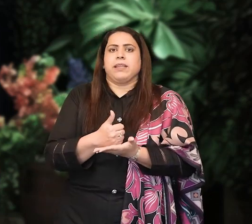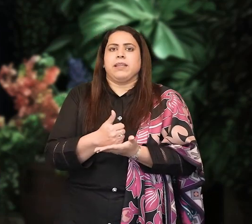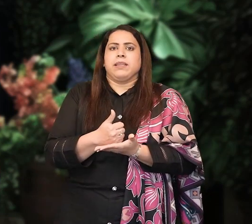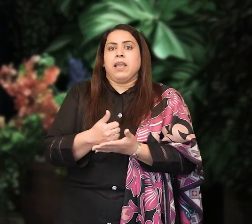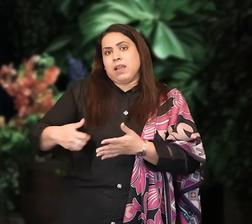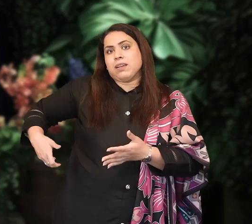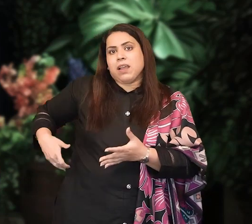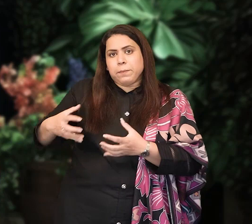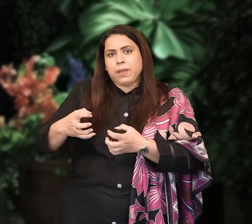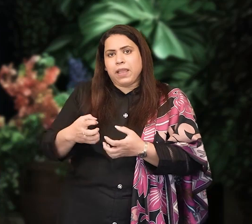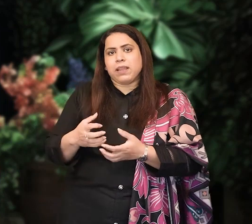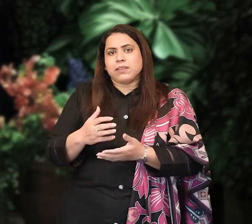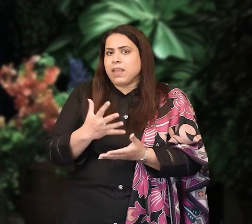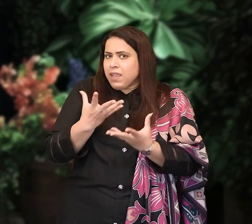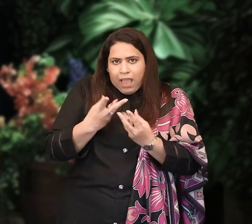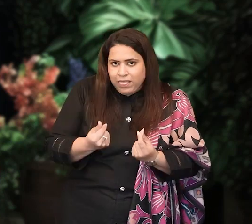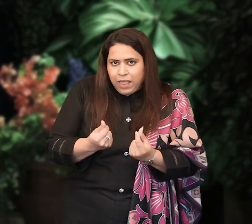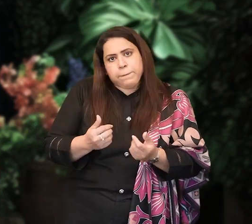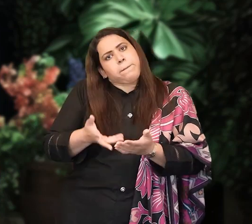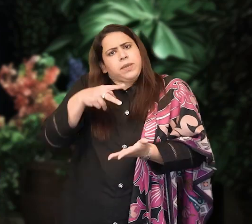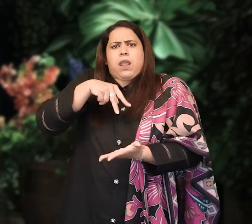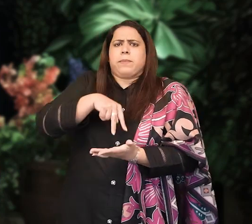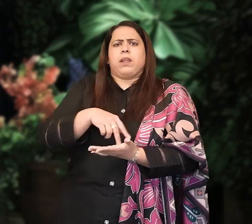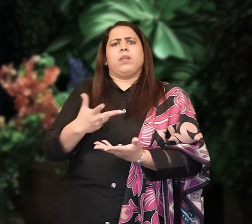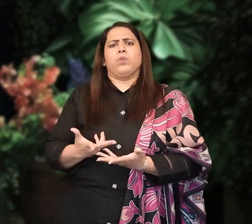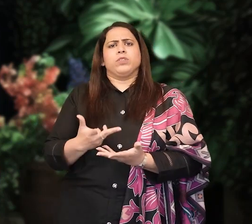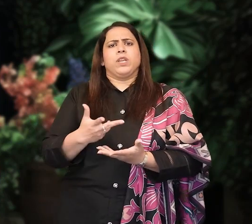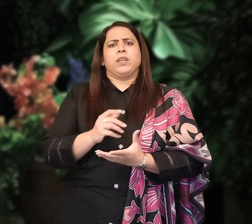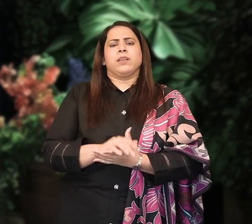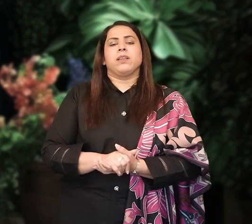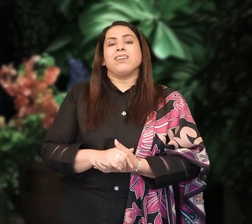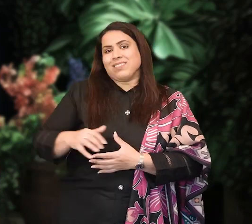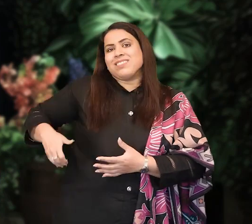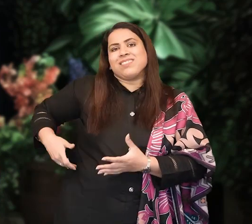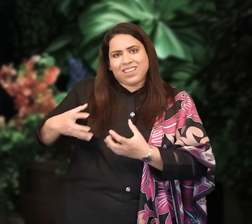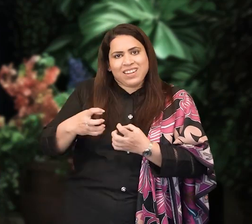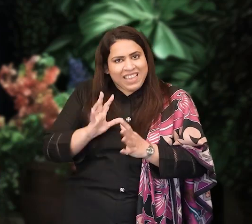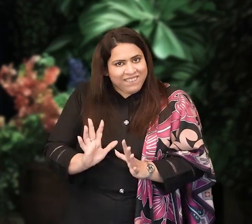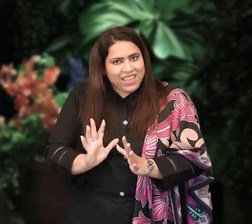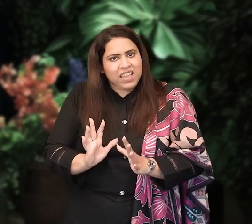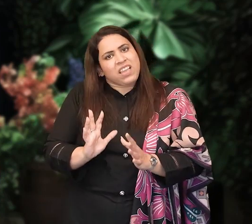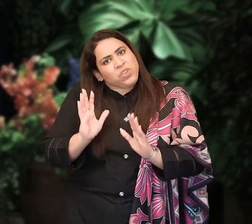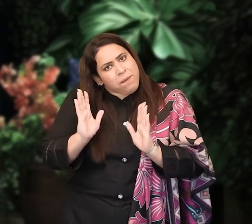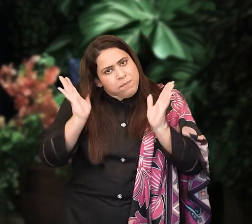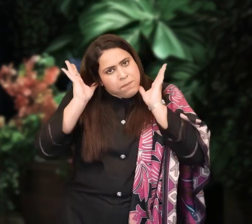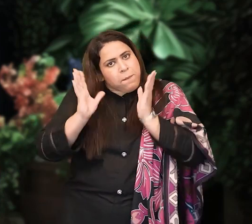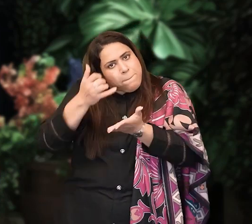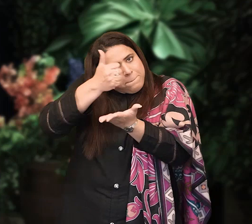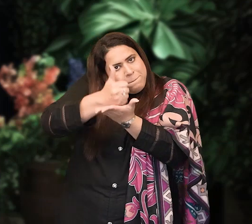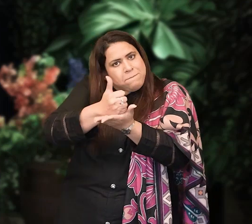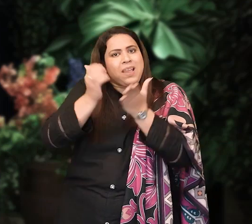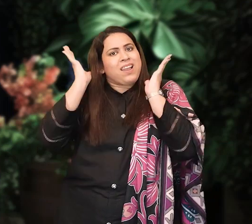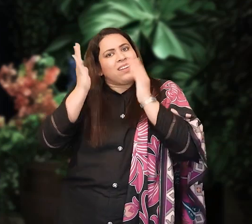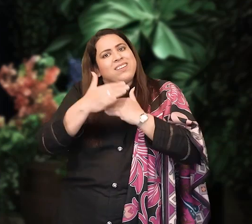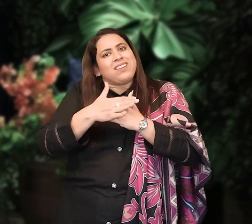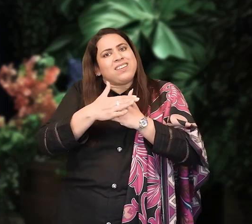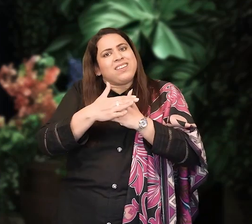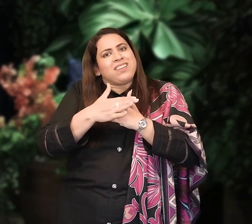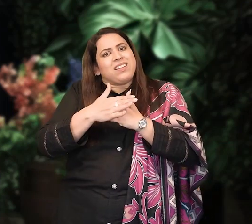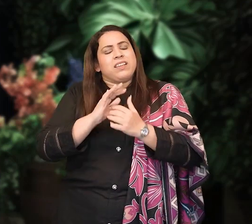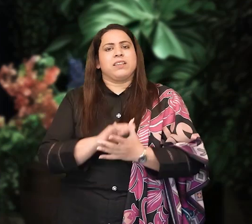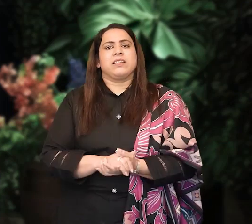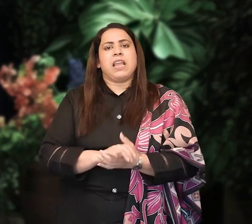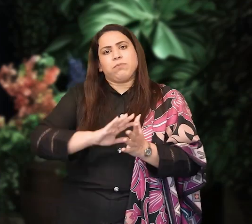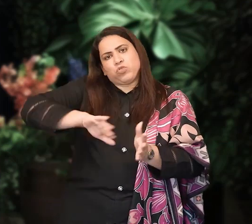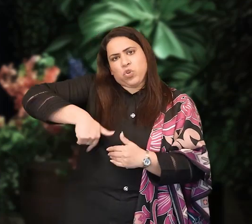जैसे ही आपकी पेन कंडीशन बेहतर हो जाए आप बैठ के भी अदा कर लें, बट कुछ दिनों के लिए जब तक आपको तकलीफ़, आप बैठें ना, बैठ के नमाज अदा मत करें। आप चौंकड़ी